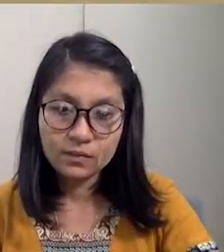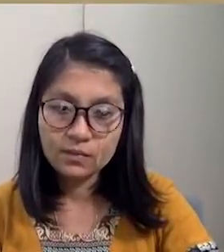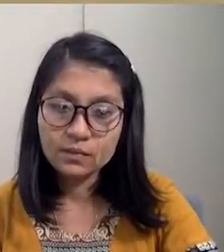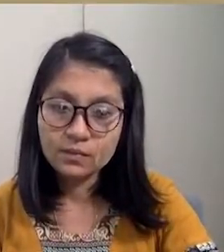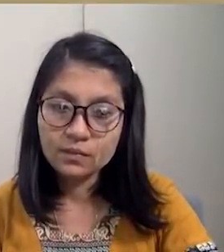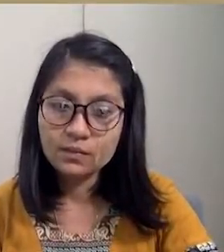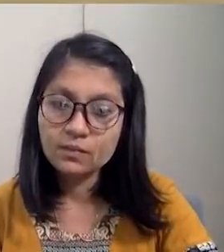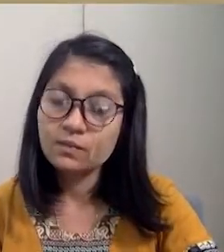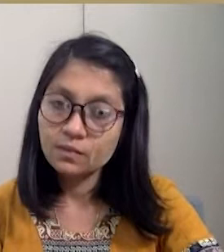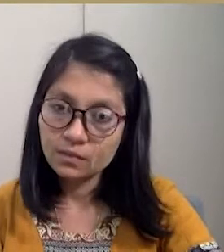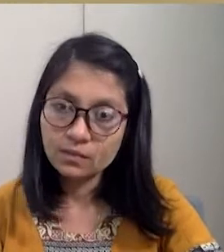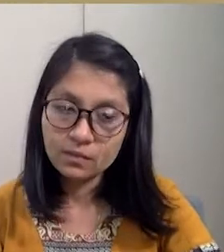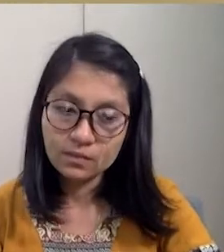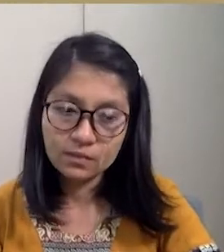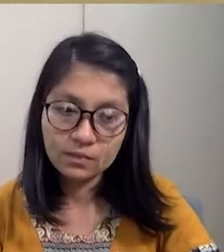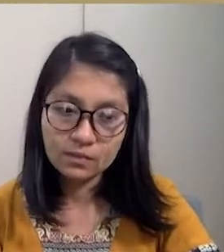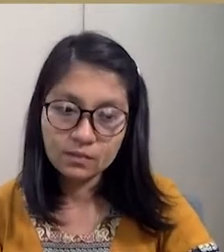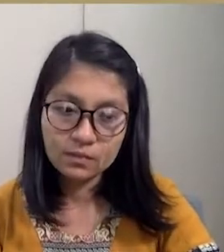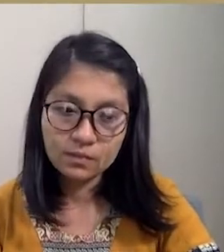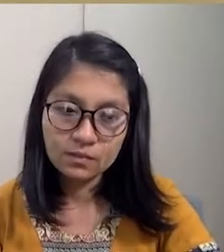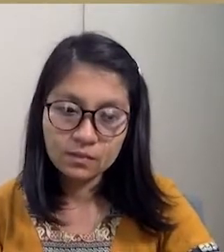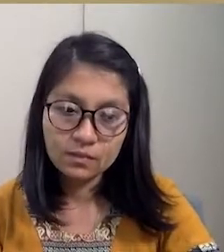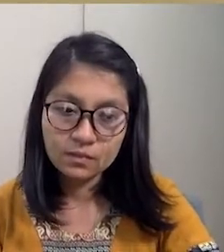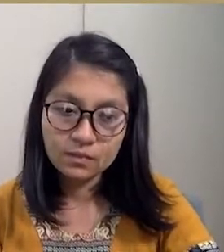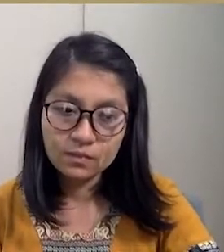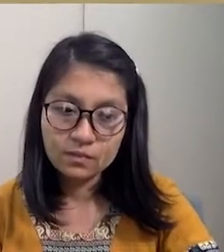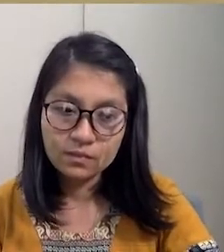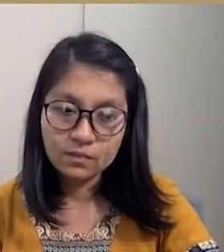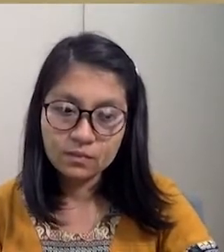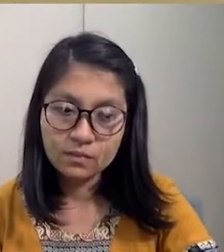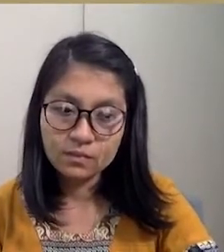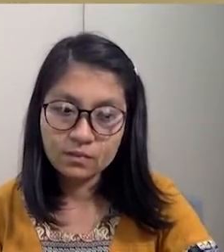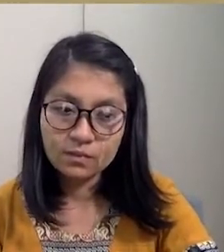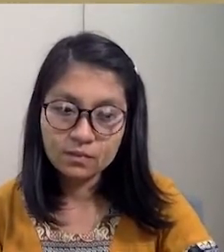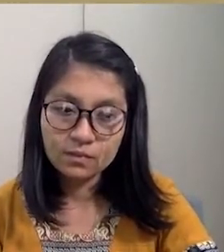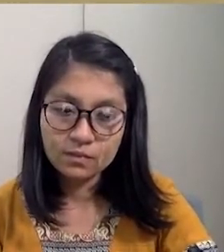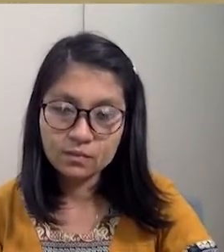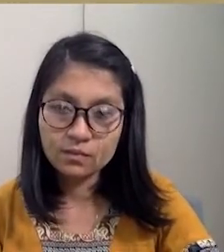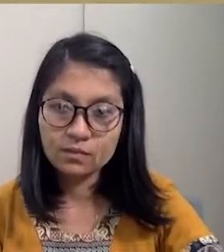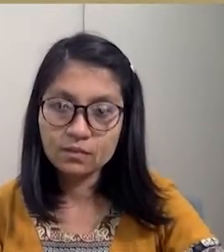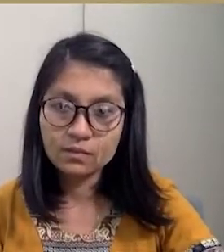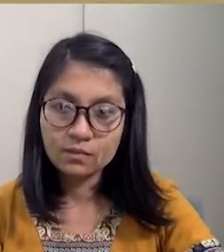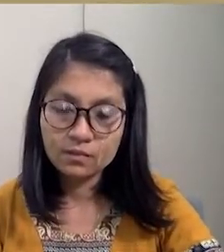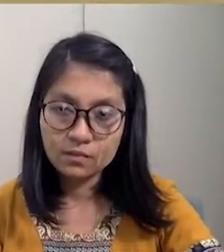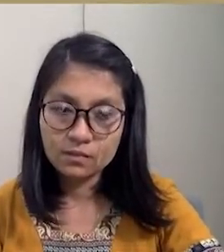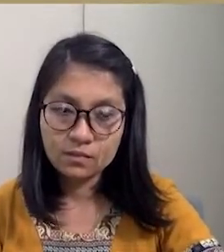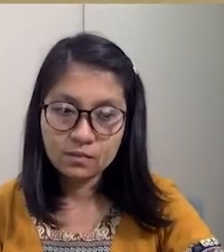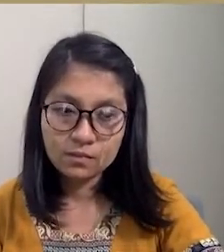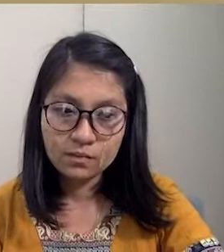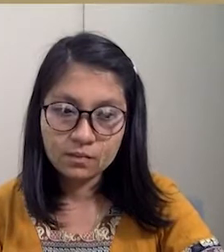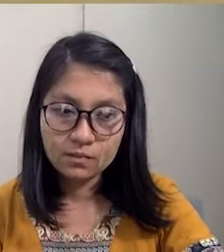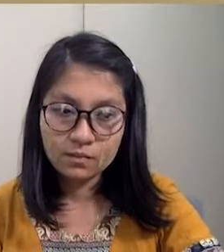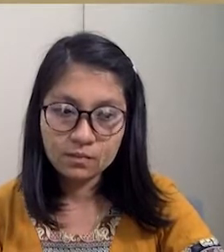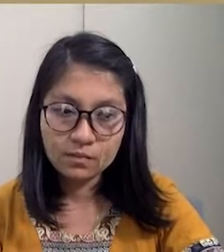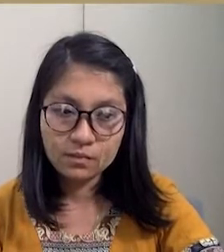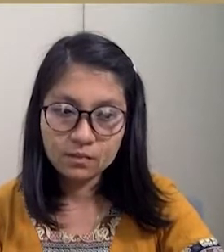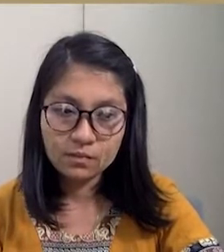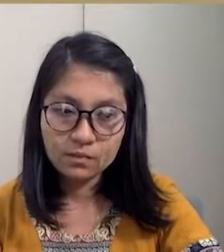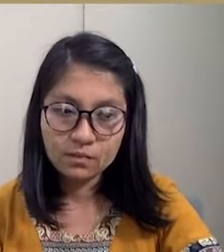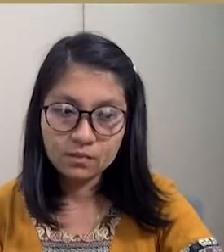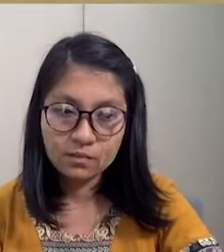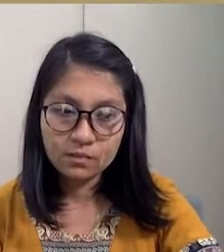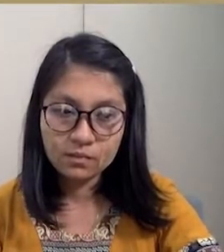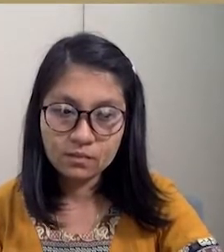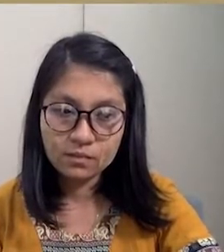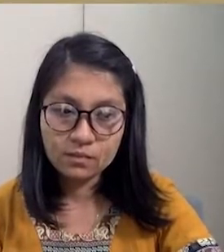န်တော်တို့ပေါ်တော့ခင်ဗျာမျိုးကိုလေကျွန်တော်တို့အကြောင်းကြားပြီးတော့ဒီကိစ္စနဲ့ပတ်သက်ပြီးတော့တွန့်ရင်အချိန်ပြန်ရမေ့ရတာပေါ်တော့ခင်ဗျာမျိုးဘက်ကလည်းသူတို့ဘက်ကလည်းလက်ခံမ